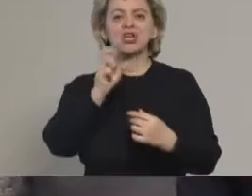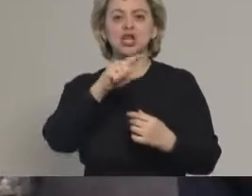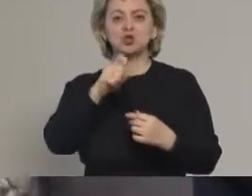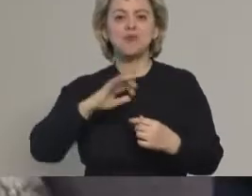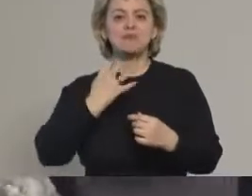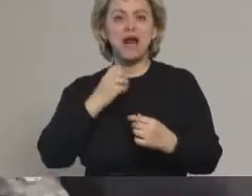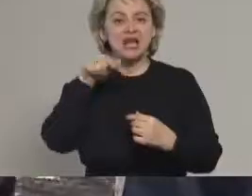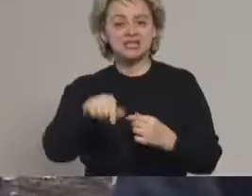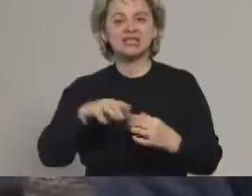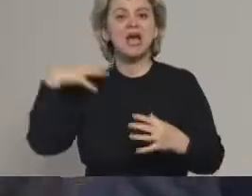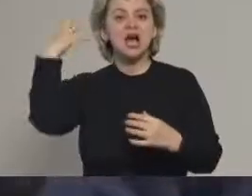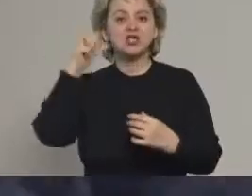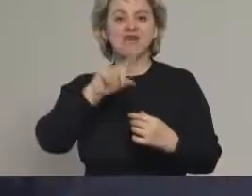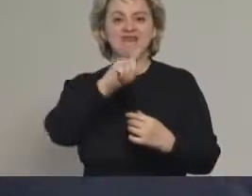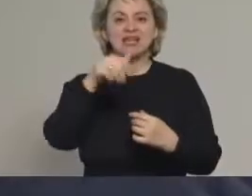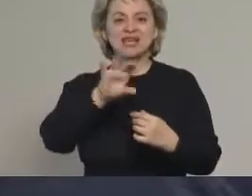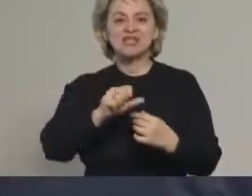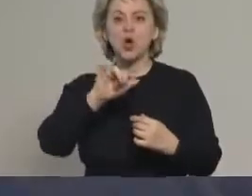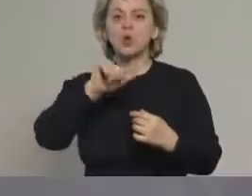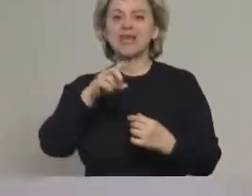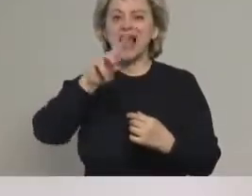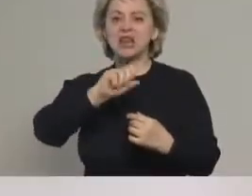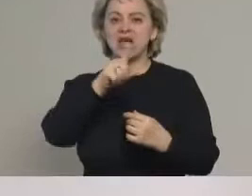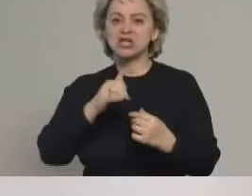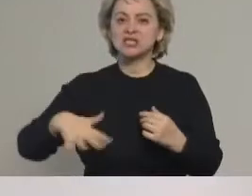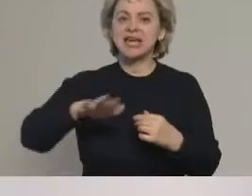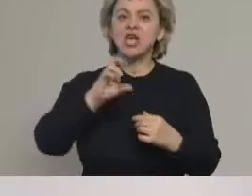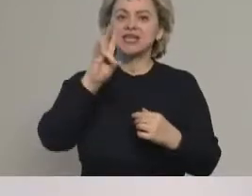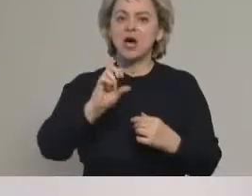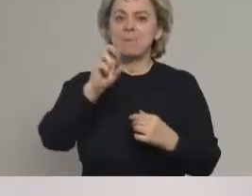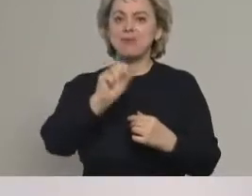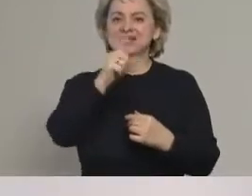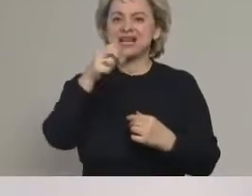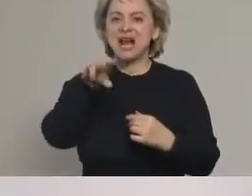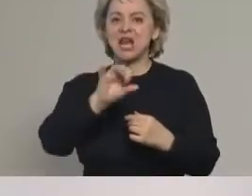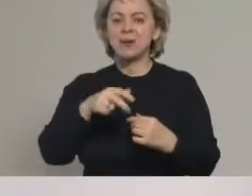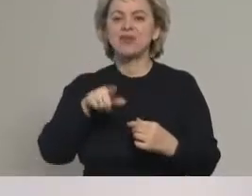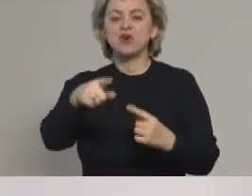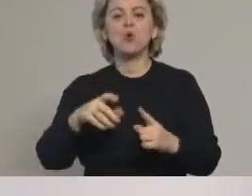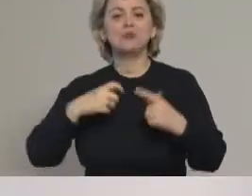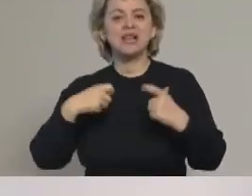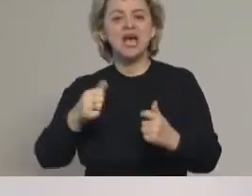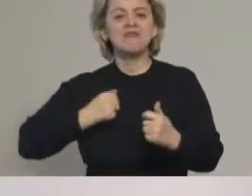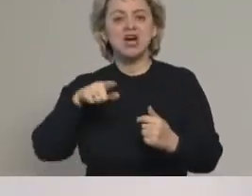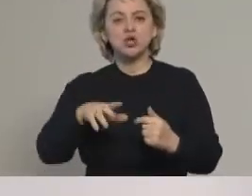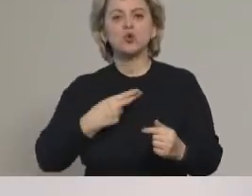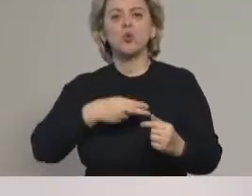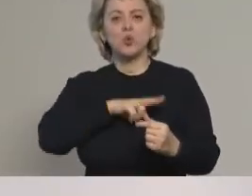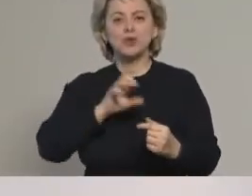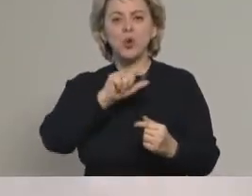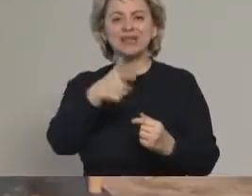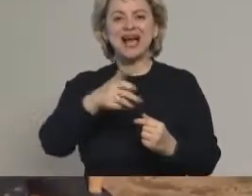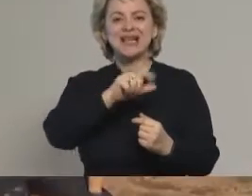Карташова, казак хутора Вязовского Еланской станицы Николай Бесхлебнов. Георгиевский кавалер был ранен и умер от